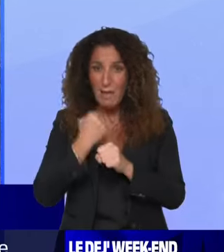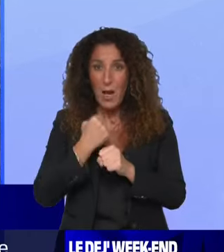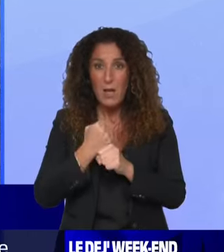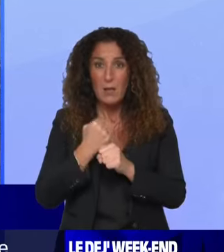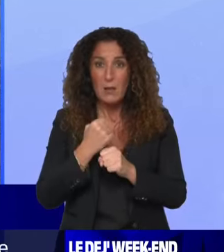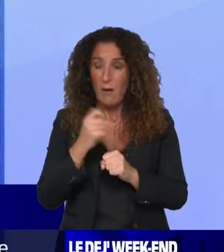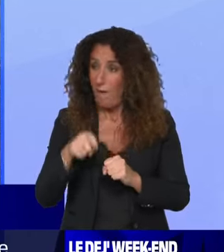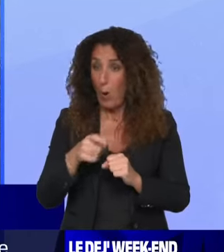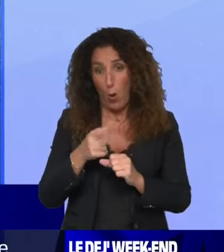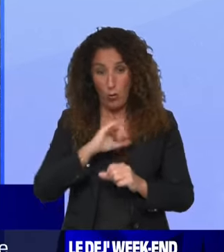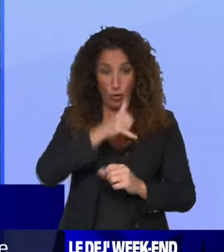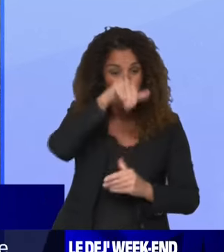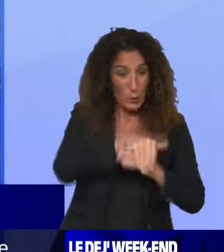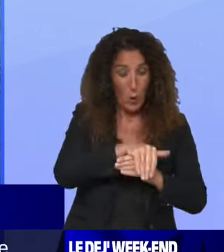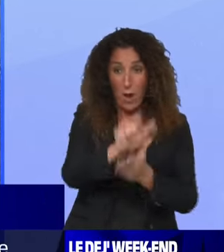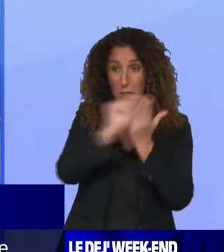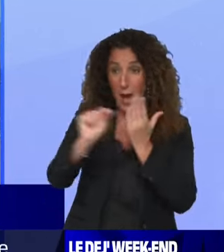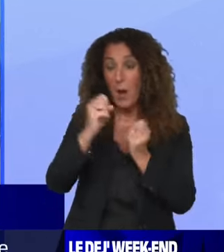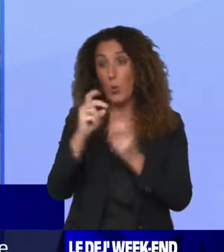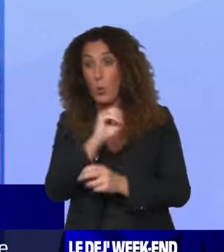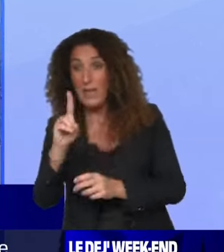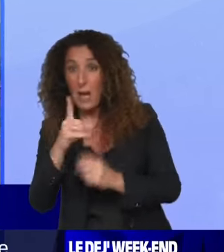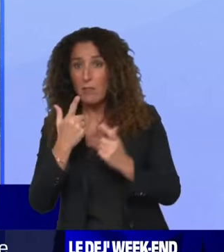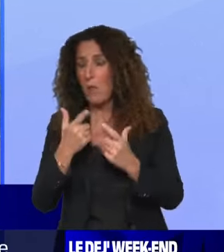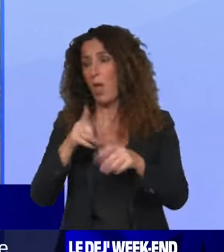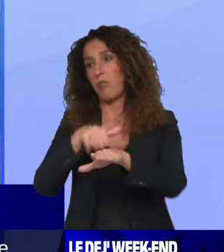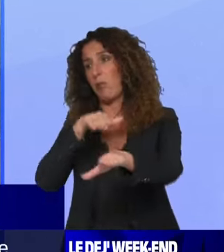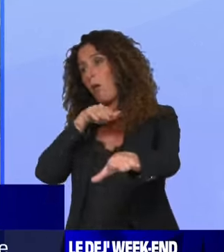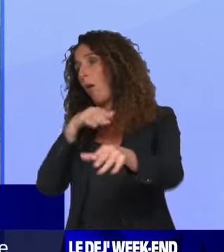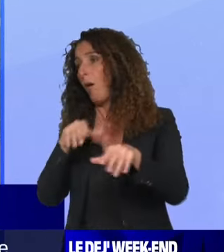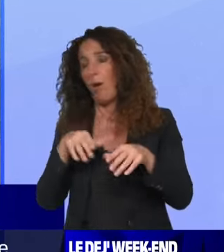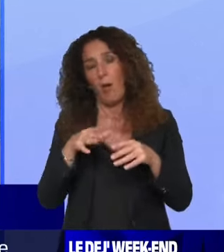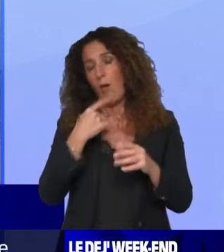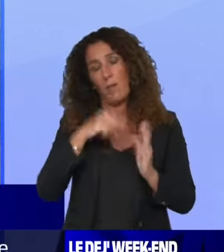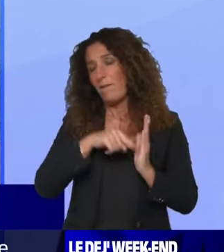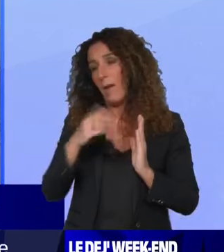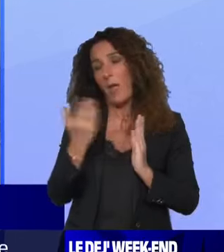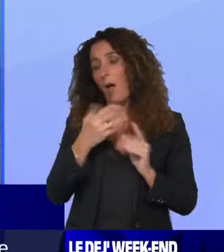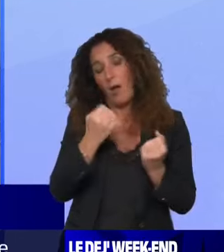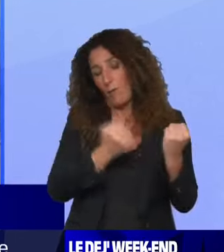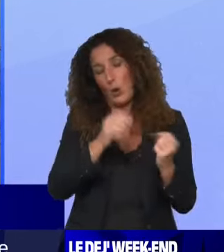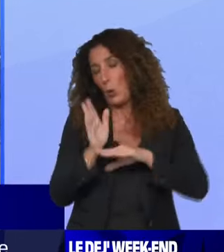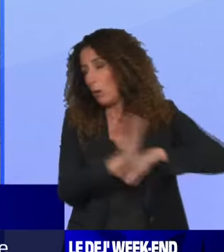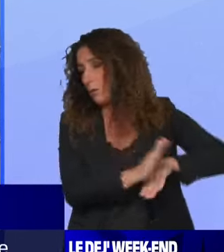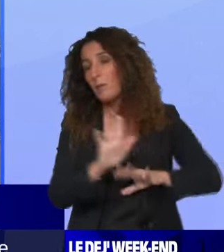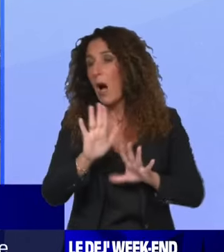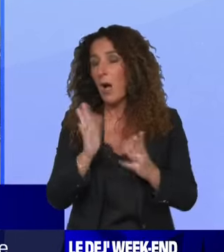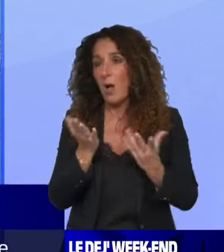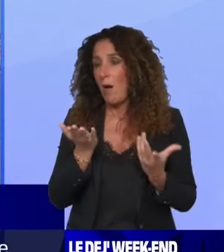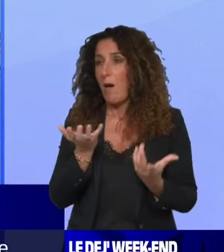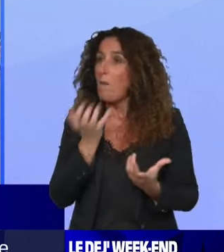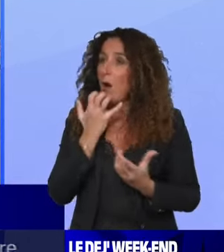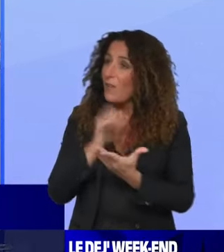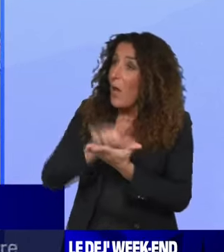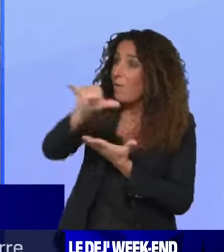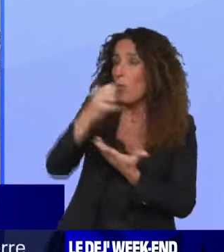que je parte le jeudi soir ou alors en week-end, mais les routes elles sont bondées le week-end. Donc je privilégierai pas la voiture, mais j'aimerais pas prendre l'avion